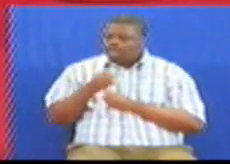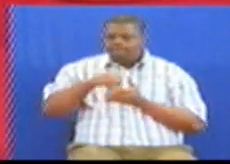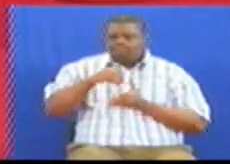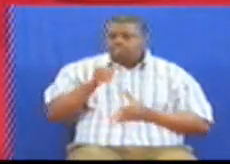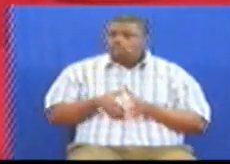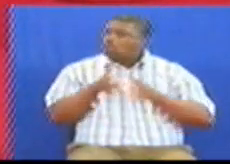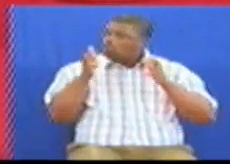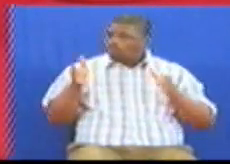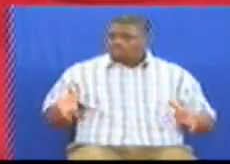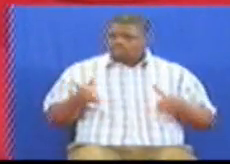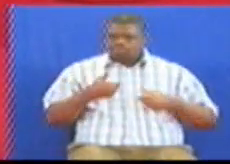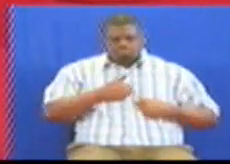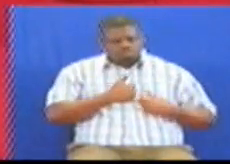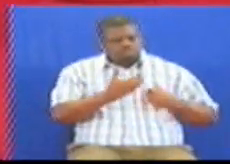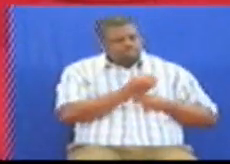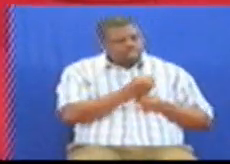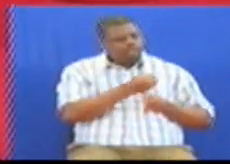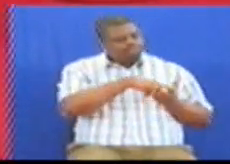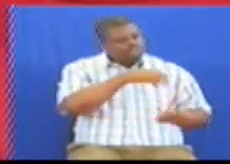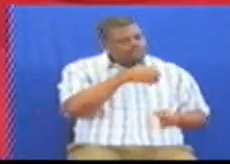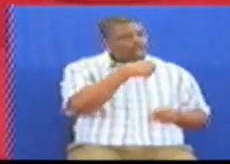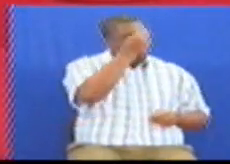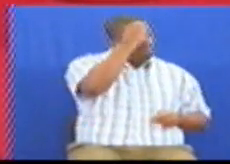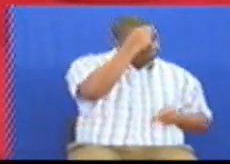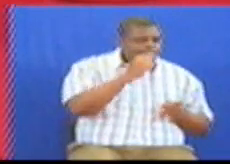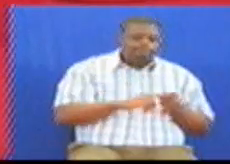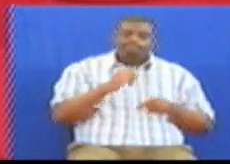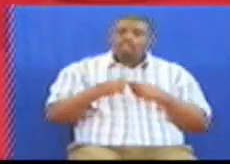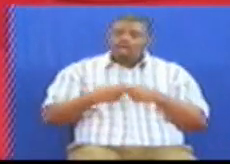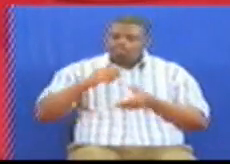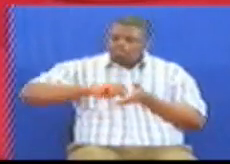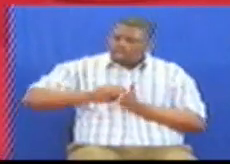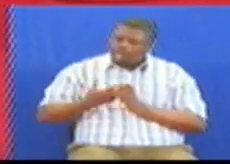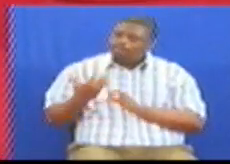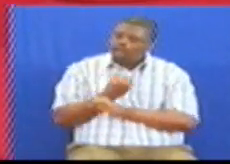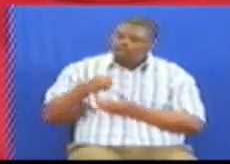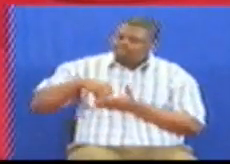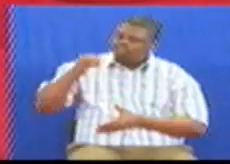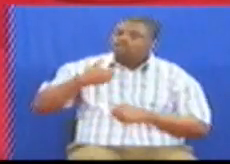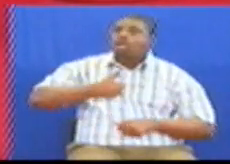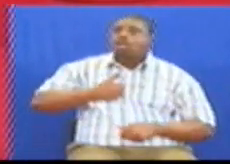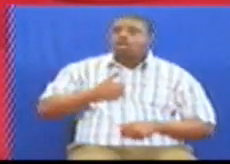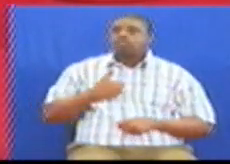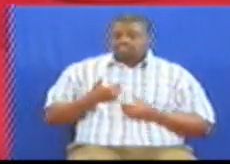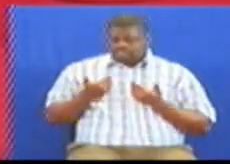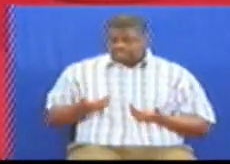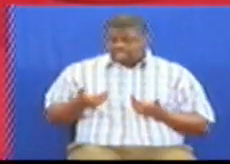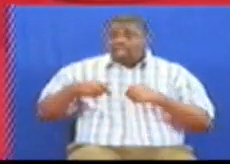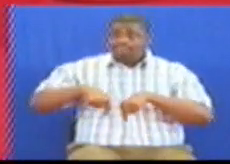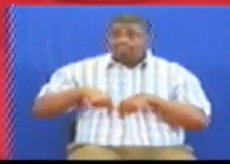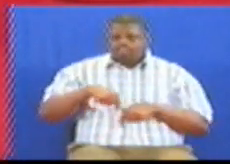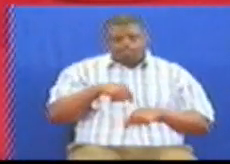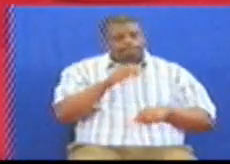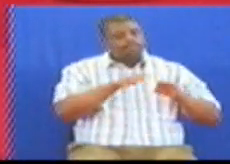sana. Nimenufaika kwenye elimu, nimenufaika kwenye miradi mkakati. Mheshimiwa Naibu Spika, hivi ninavyozungumza tuna soko letu la Magomeni linakwenda